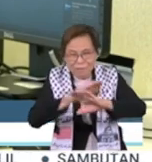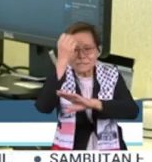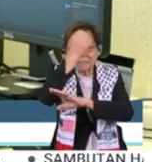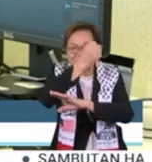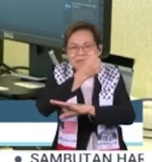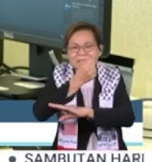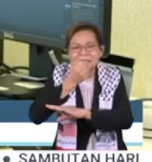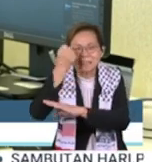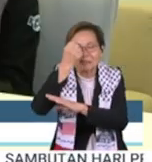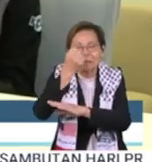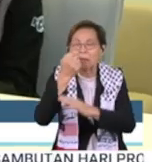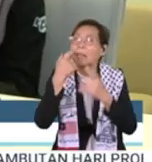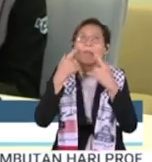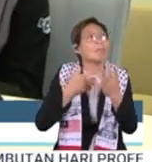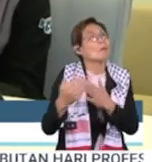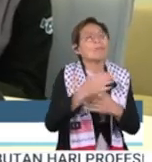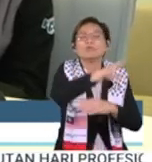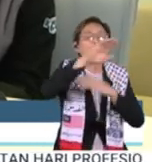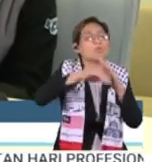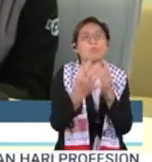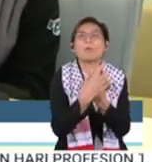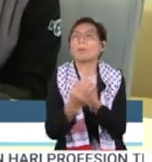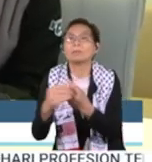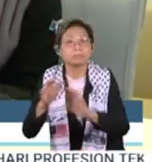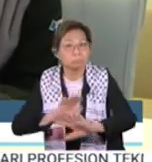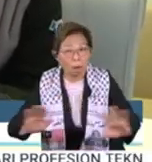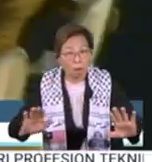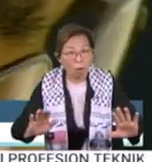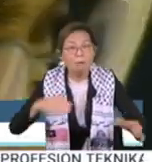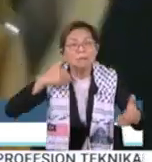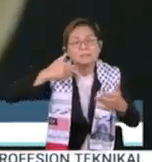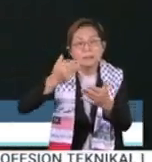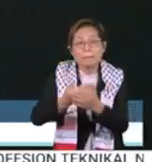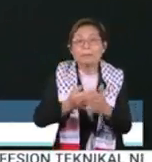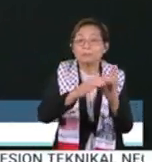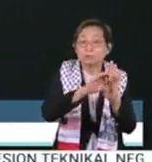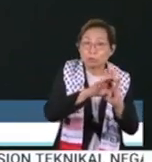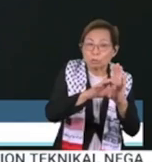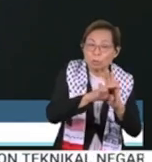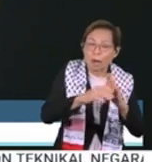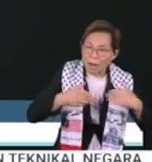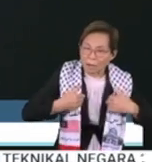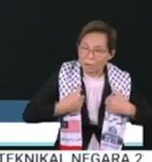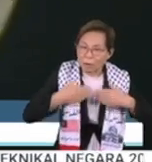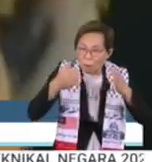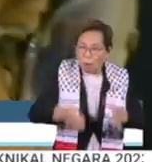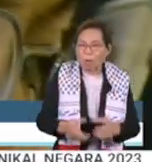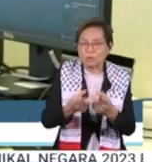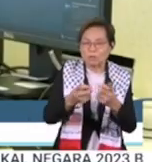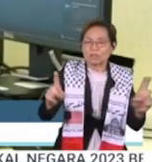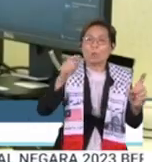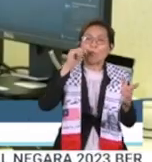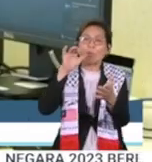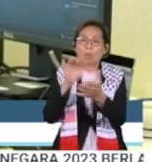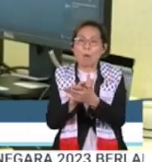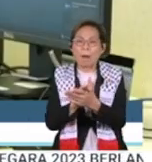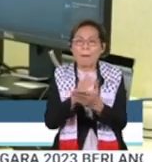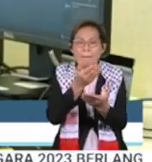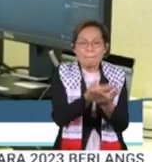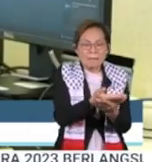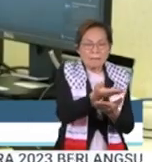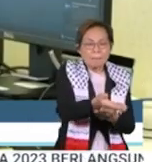bersikap buta tuli sehinggakan kalau kita kata contoh ada orang yang menceraikan isteri